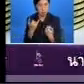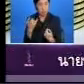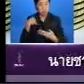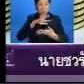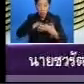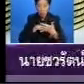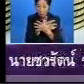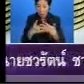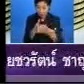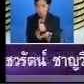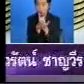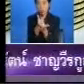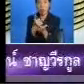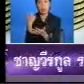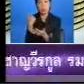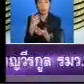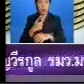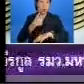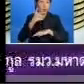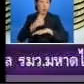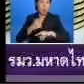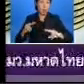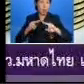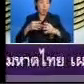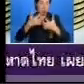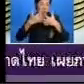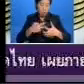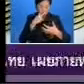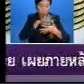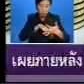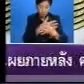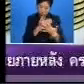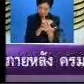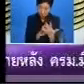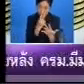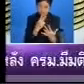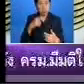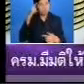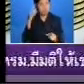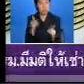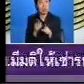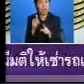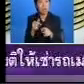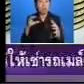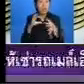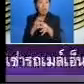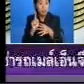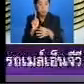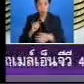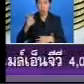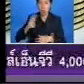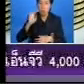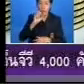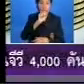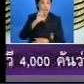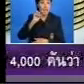ลือกันออกมาซึ่งรัฐมนตรีกระทรวงอุตสาหกรรมก็เห็นด้วยในมาตรการนี้นะครับที่ทางด้านคลังนั้นจะมีการพักชำระหนี้ให้กับผู้ประกอบการ SME